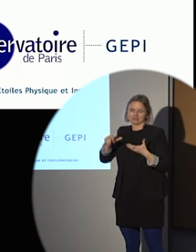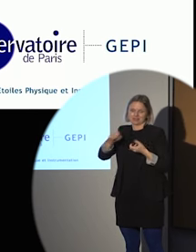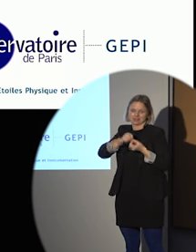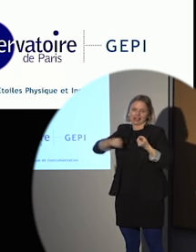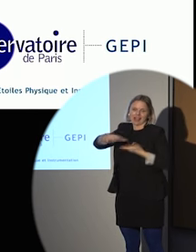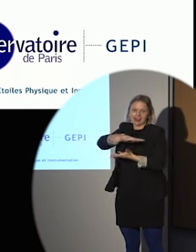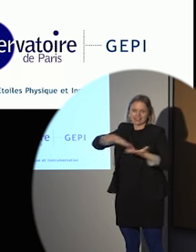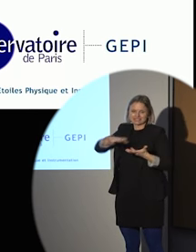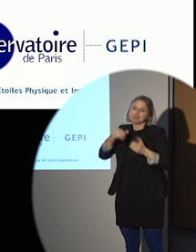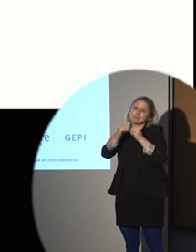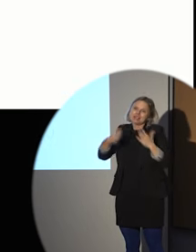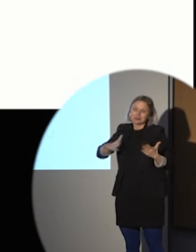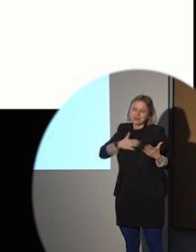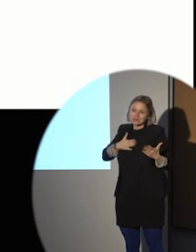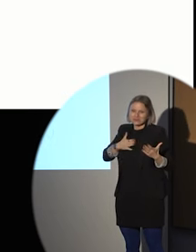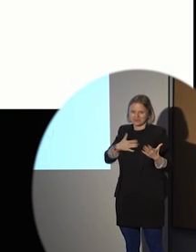maison.